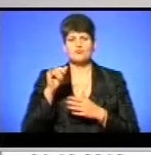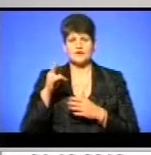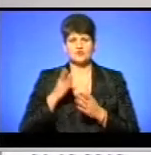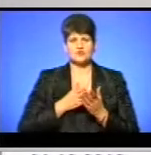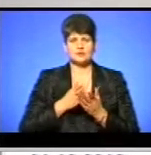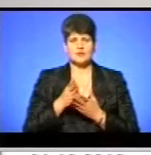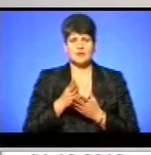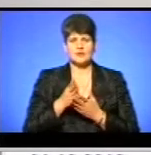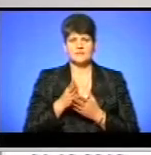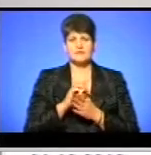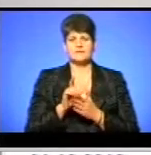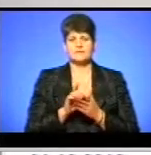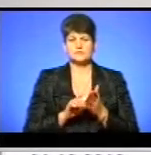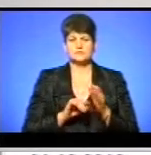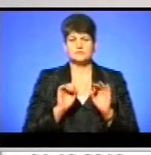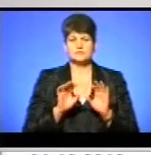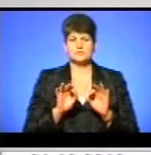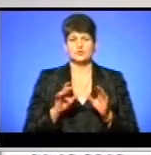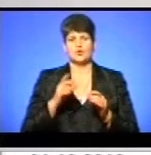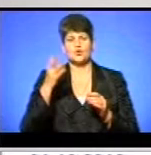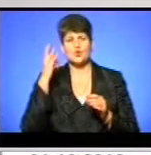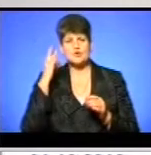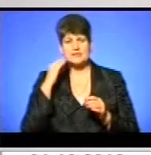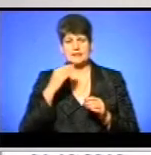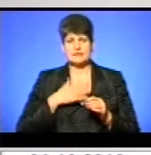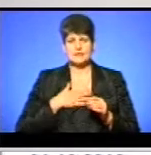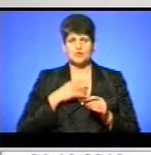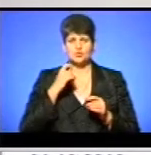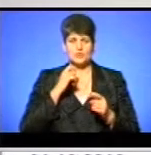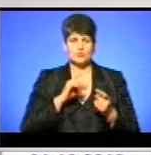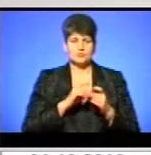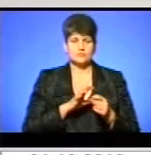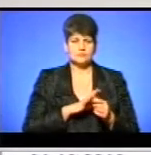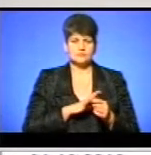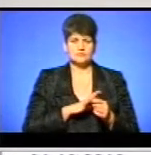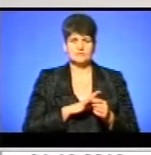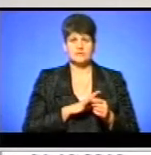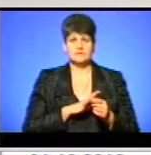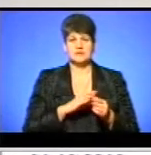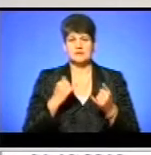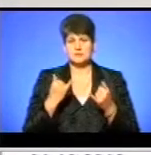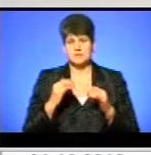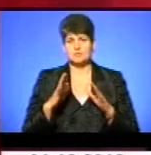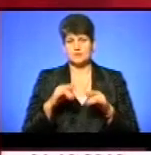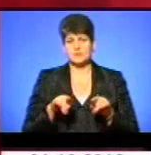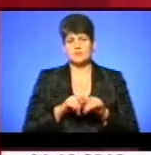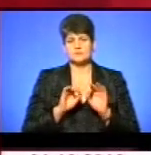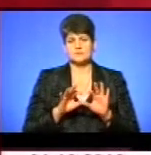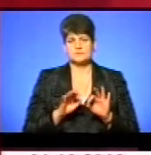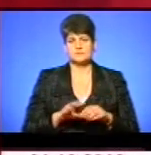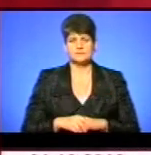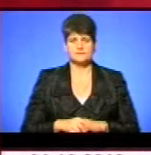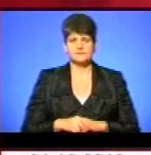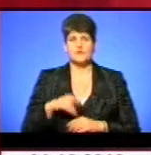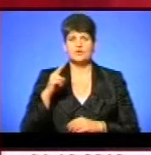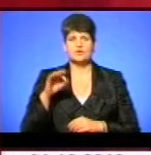так передає, що і козаки за нашу Україну боролися, і теперішні події передає.